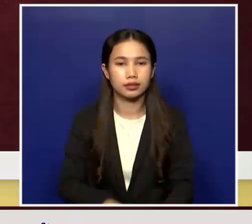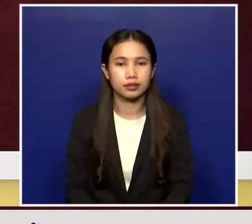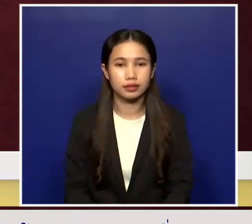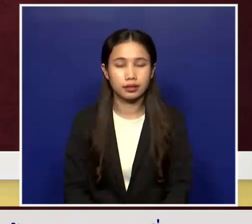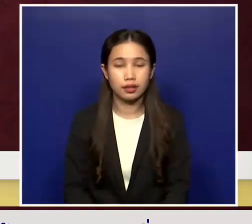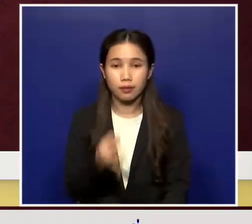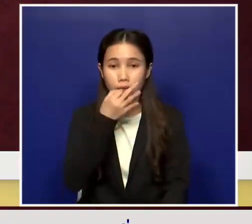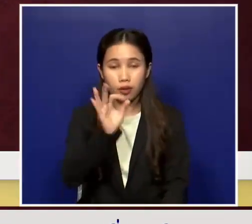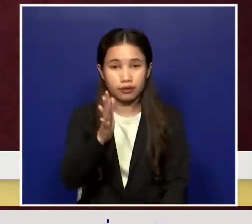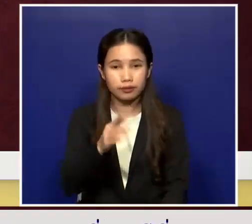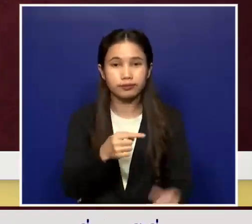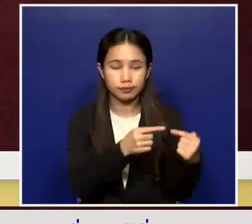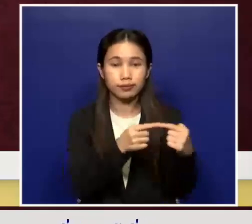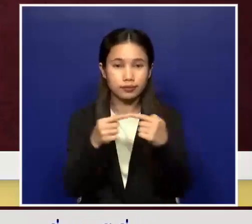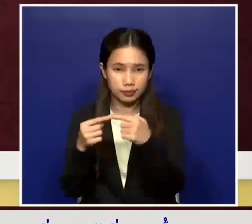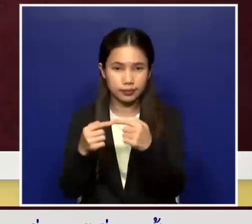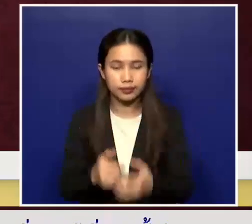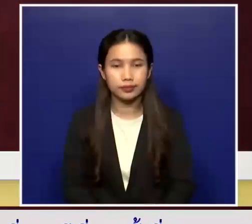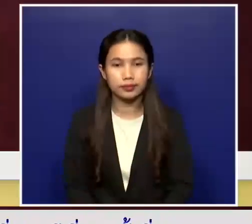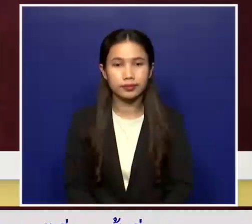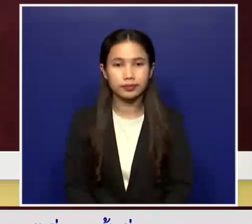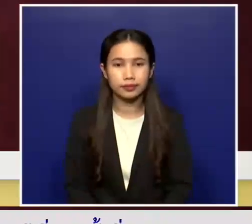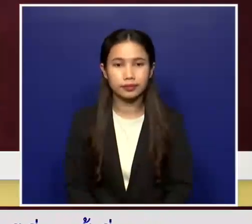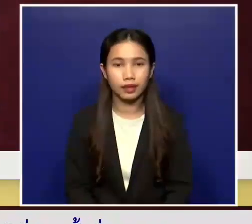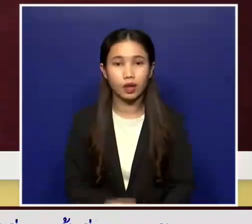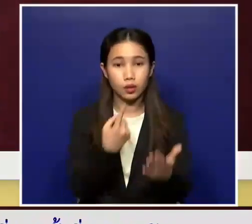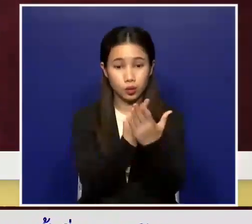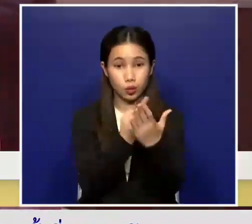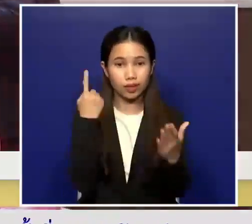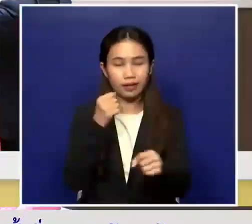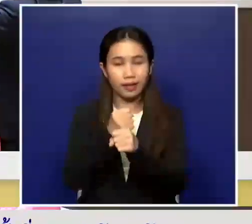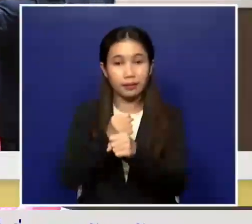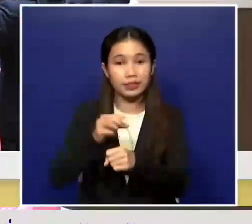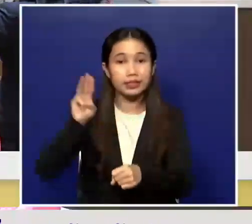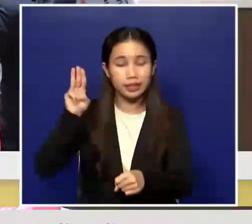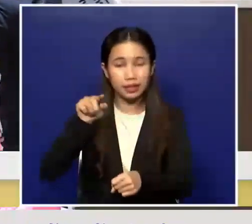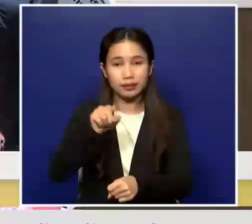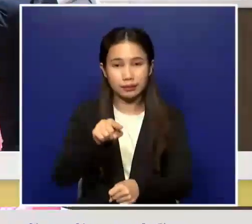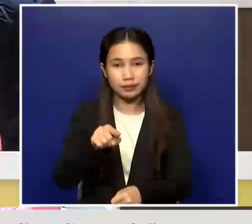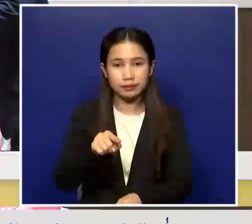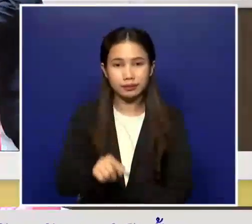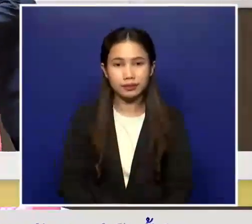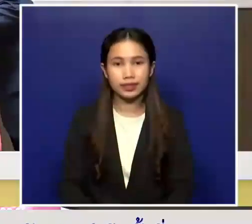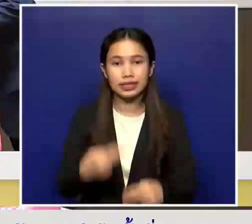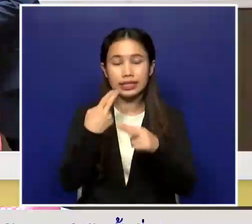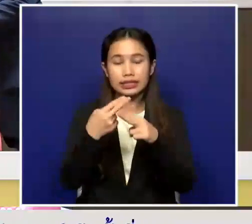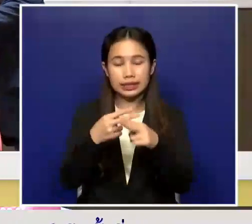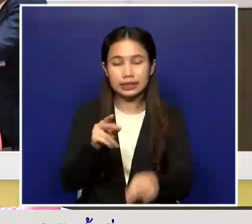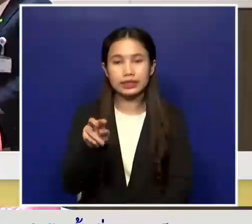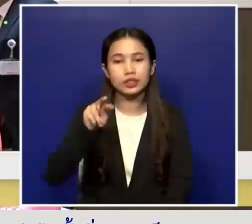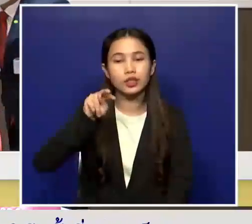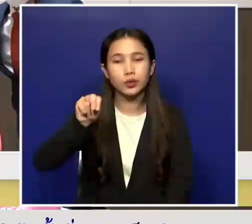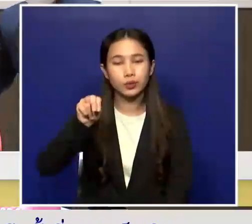ยนะครับเอ้าต่อดูนะครับตัวแทนที่ไปทำสัญญาด้วยนะครับนี่ฮะบอยชื่อนางนอหนูนะเคารพท่านประธานนะไม่